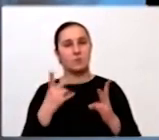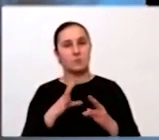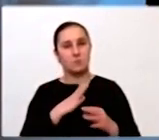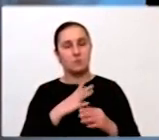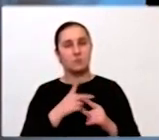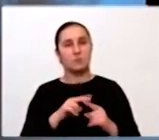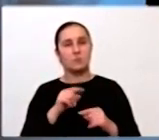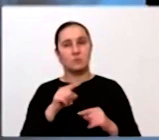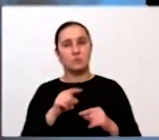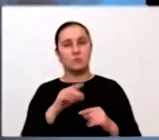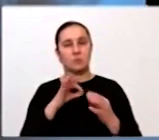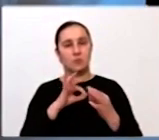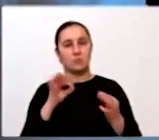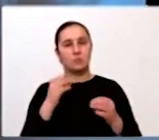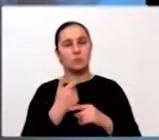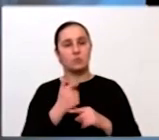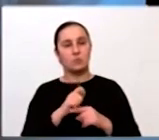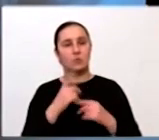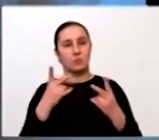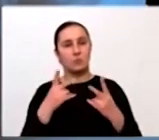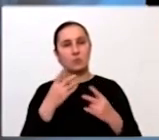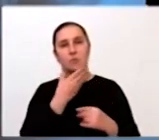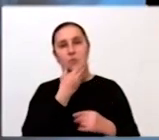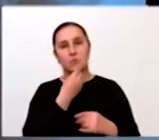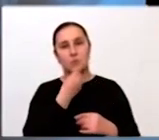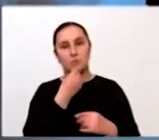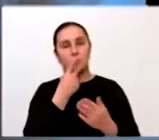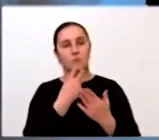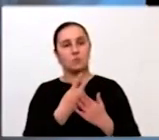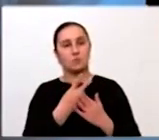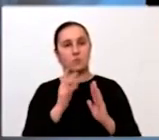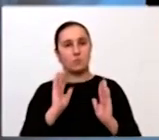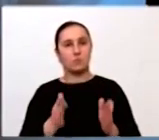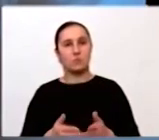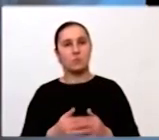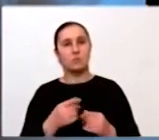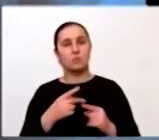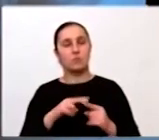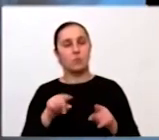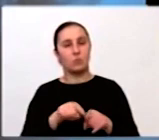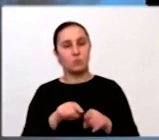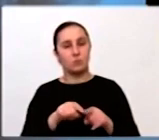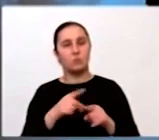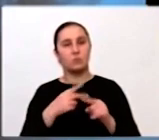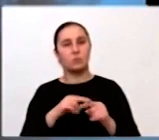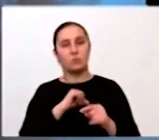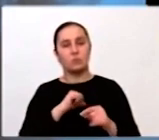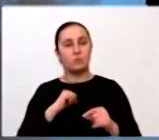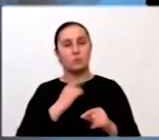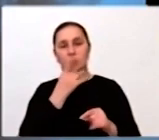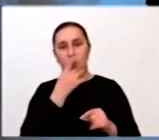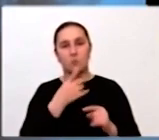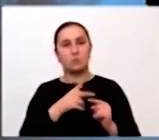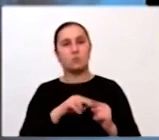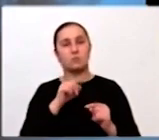Shunda bizda ipimiz juda ham mayin va chiroyli ko'rinishda bo'ladi. Demak, o'xshagunicha, o'zingizga